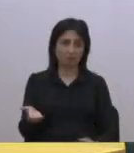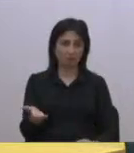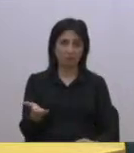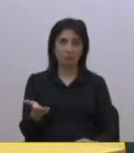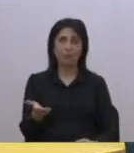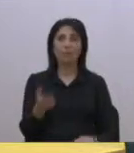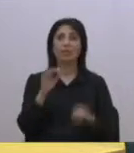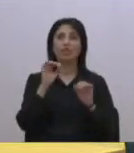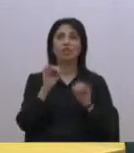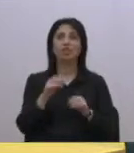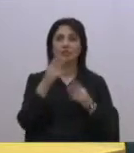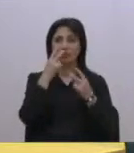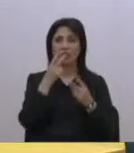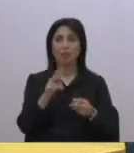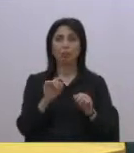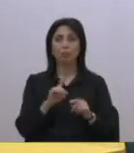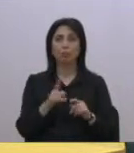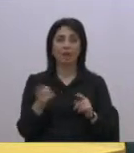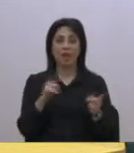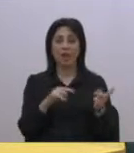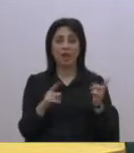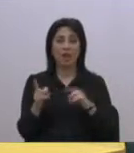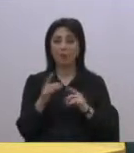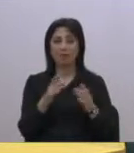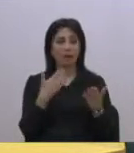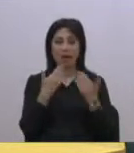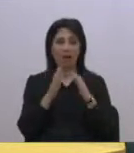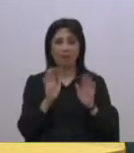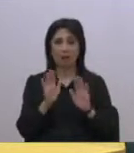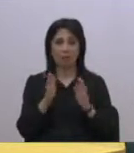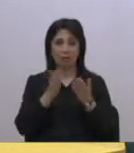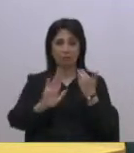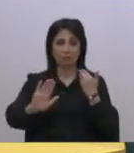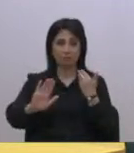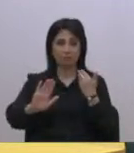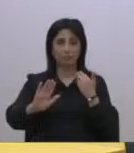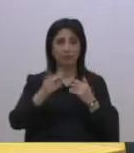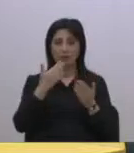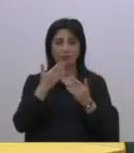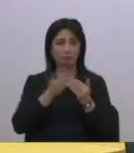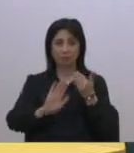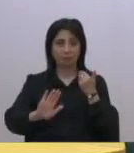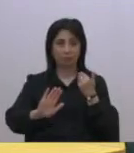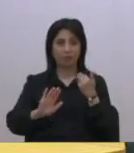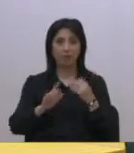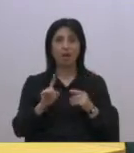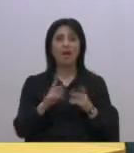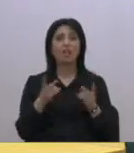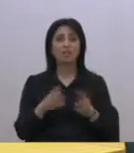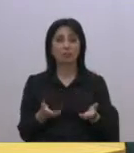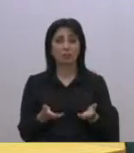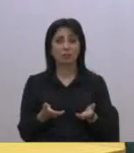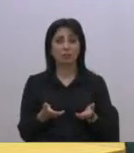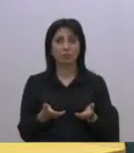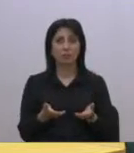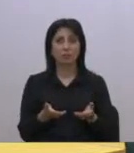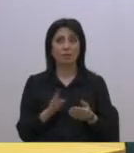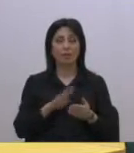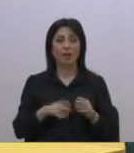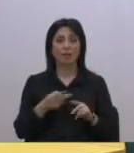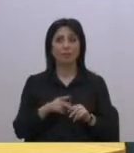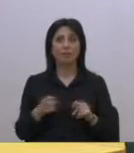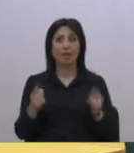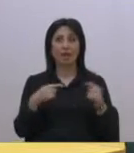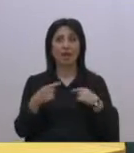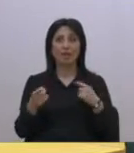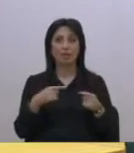და შეგვიძლია ვნახოთ რომ ერთმანეთს არ ველაპარაკებით და როდესაც ერთმანეთს არ ველაპარაკებით რა დაგვრჩენია? გარდა იმისა რომ